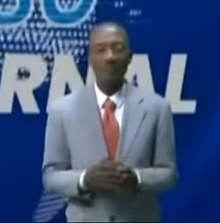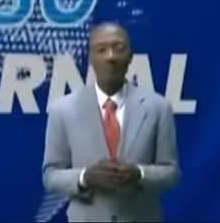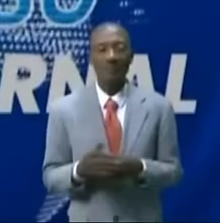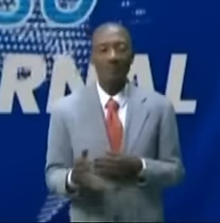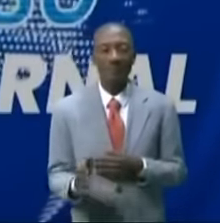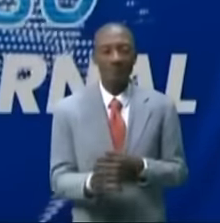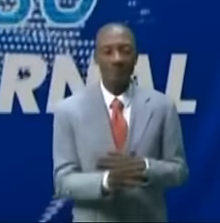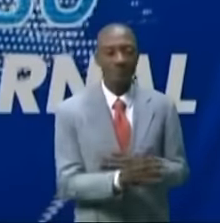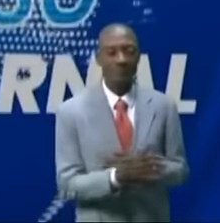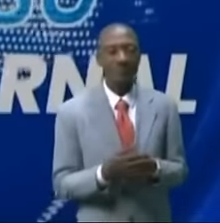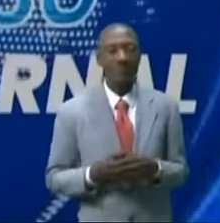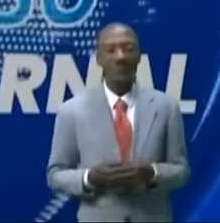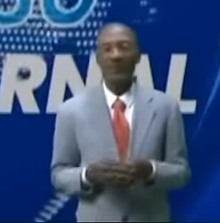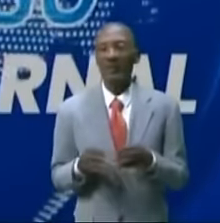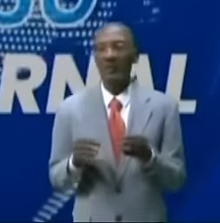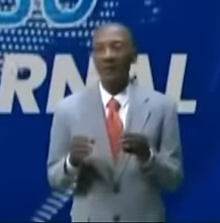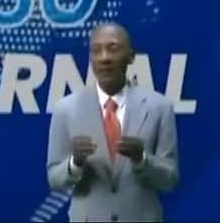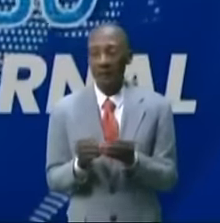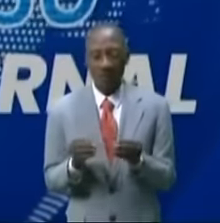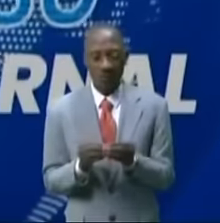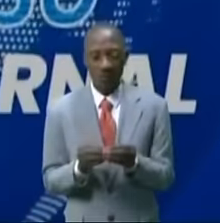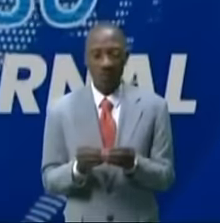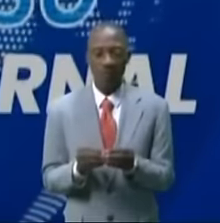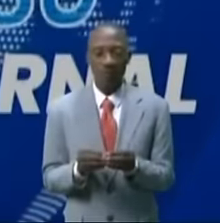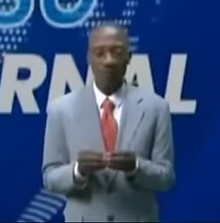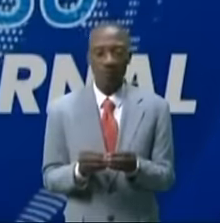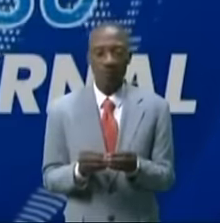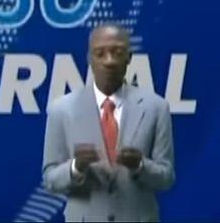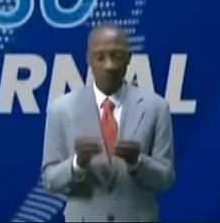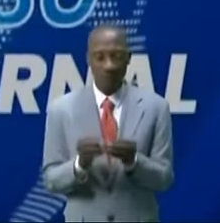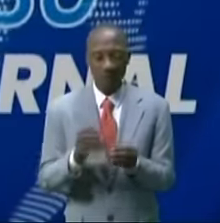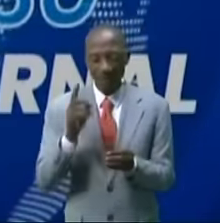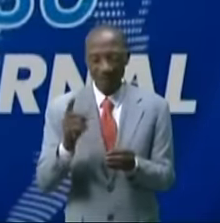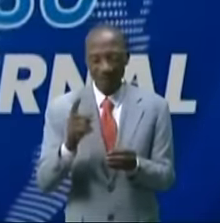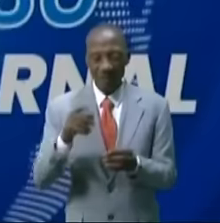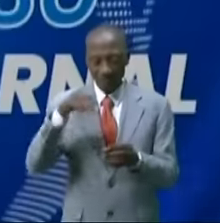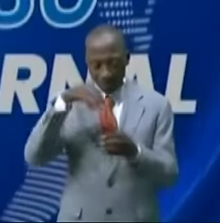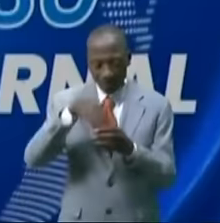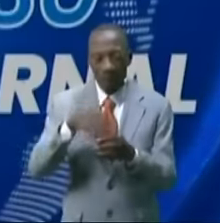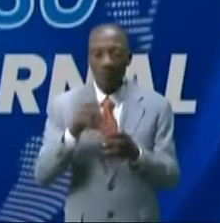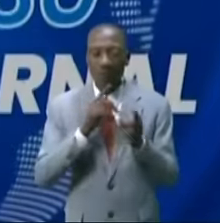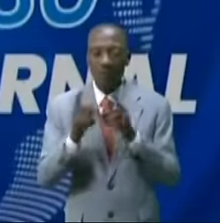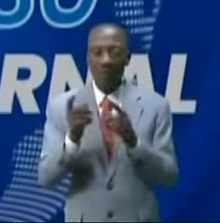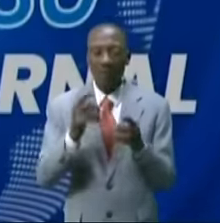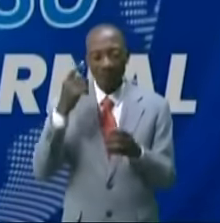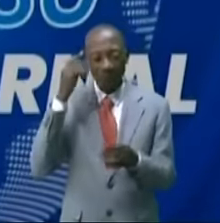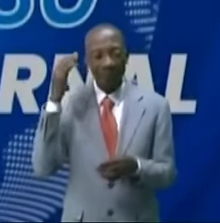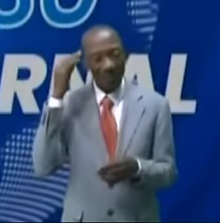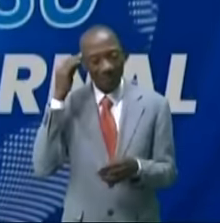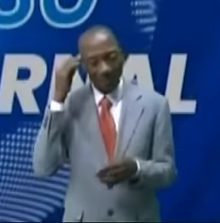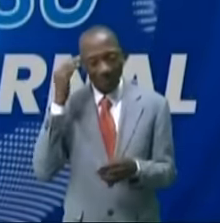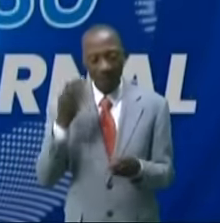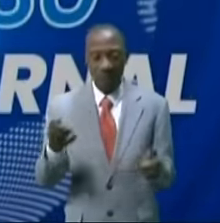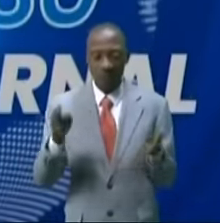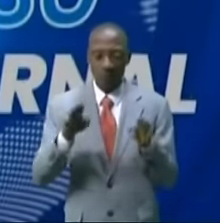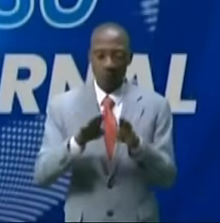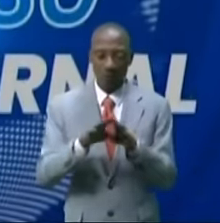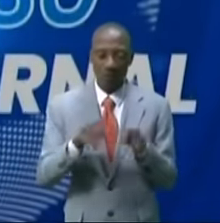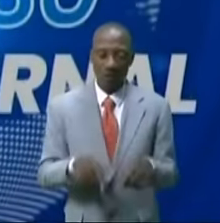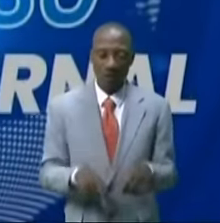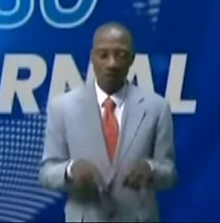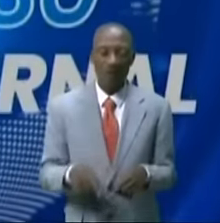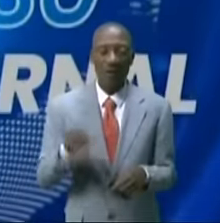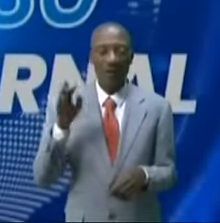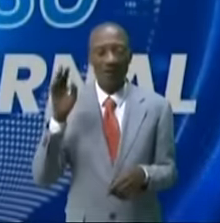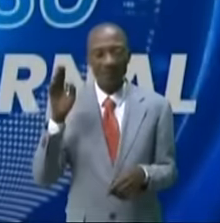L'atelier sur le projet de lutte contre le sida pédiatrique a fermé complètement ses portes hier à Kinshasa. Plusieurs experts qui ont participé à ces